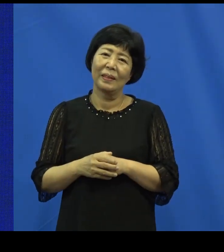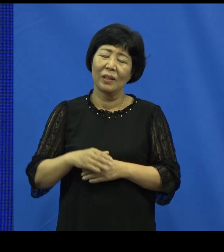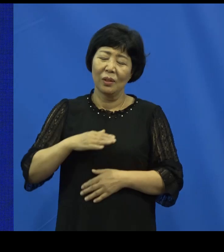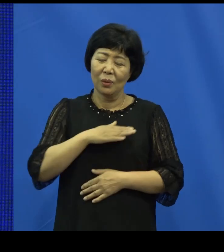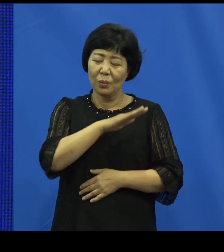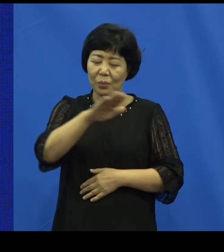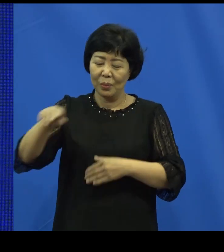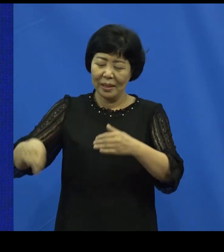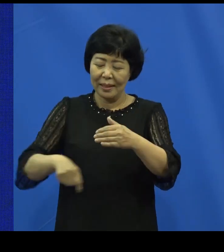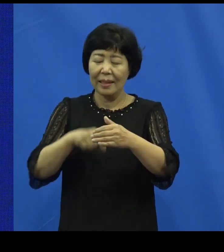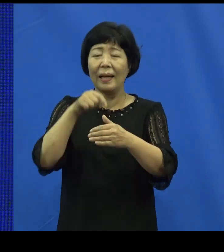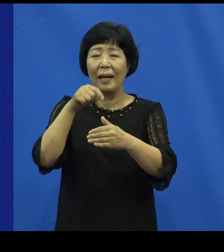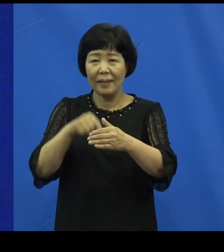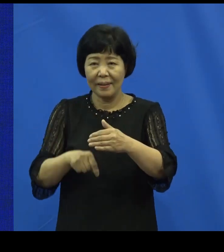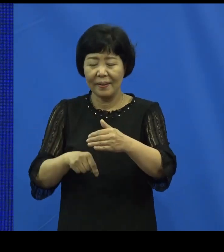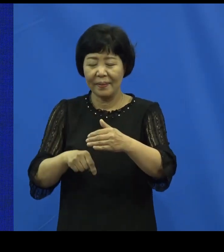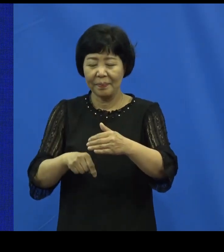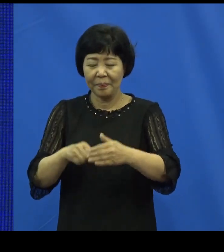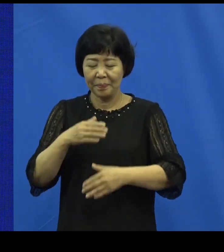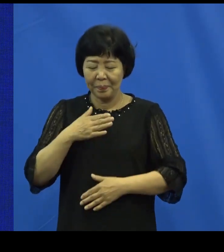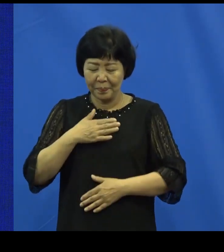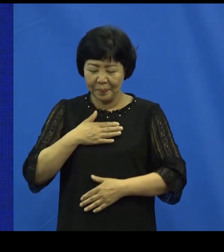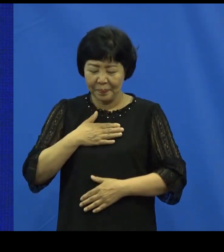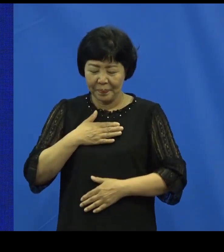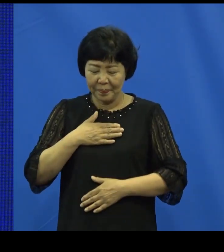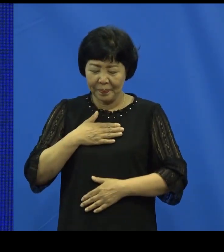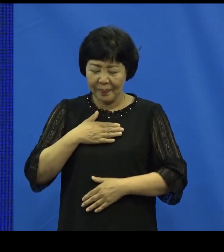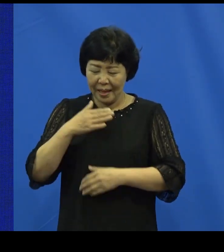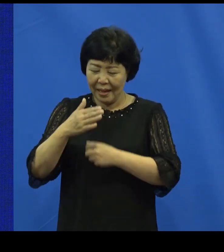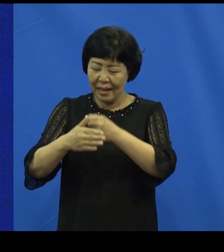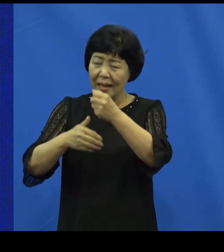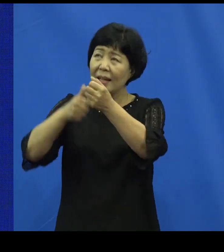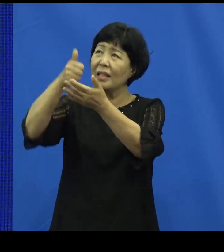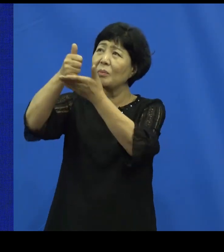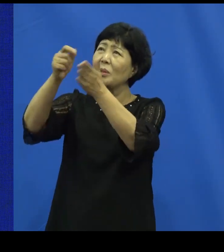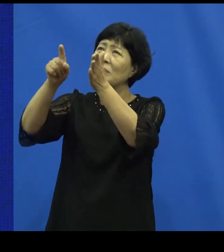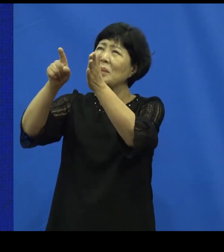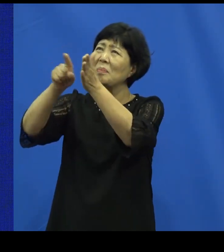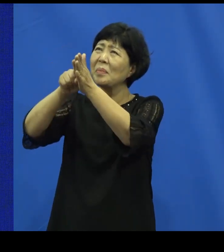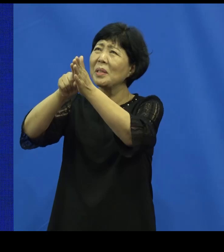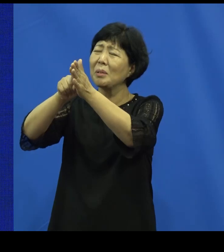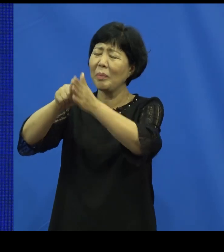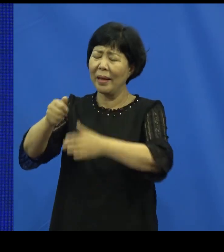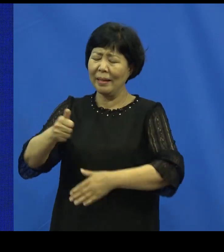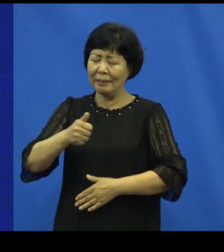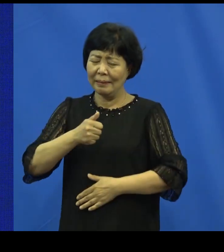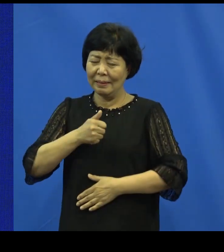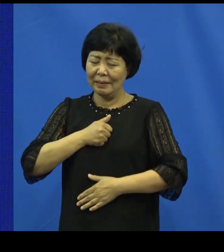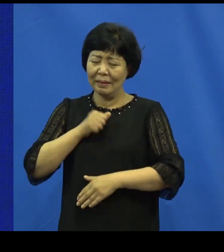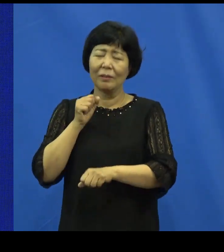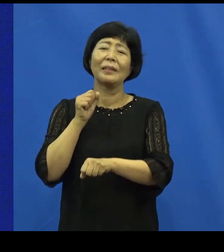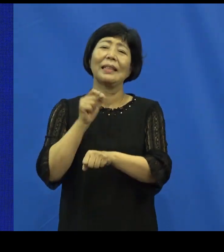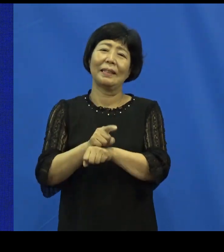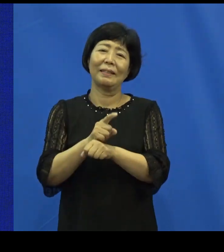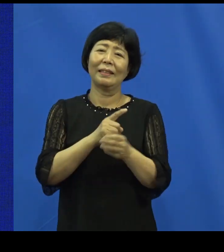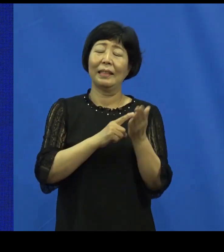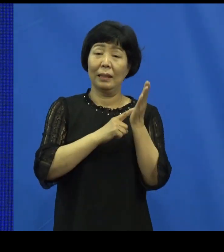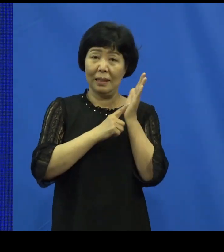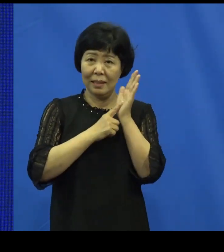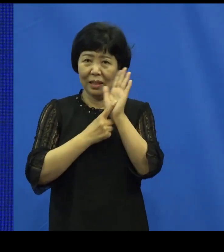안에 나의 하나님을 믿는 그 정체성을